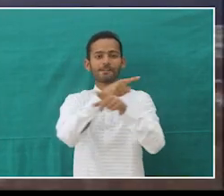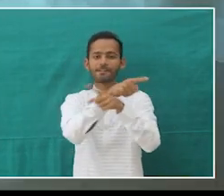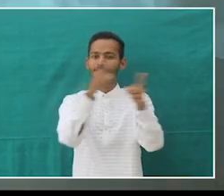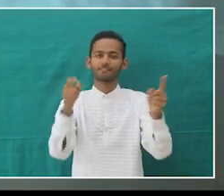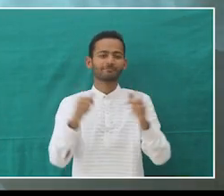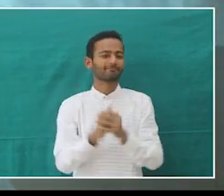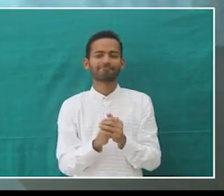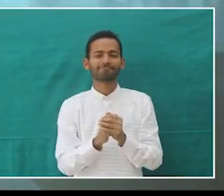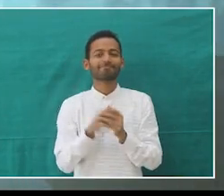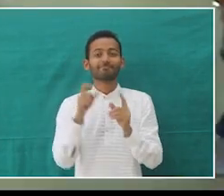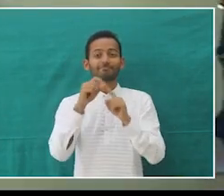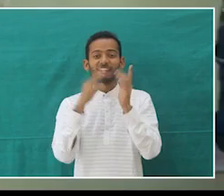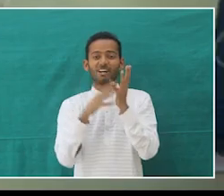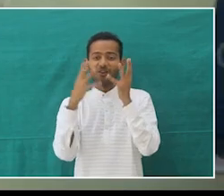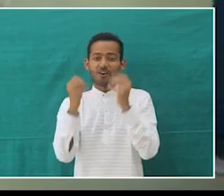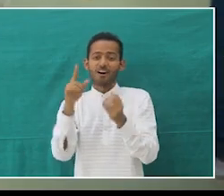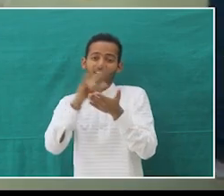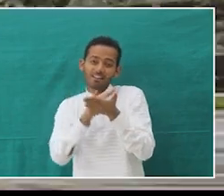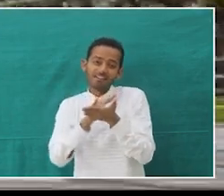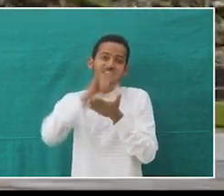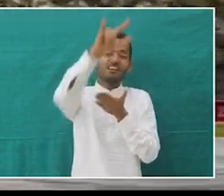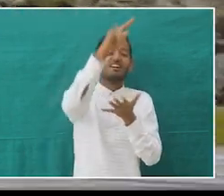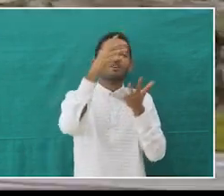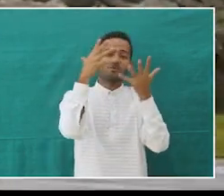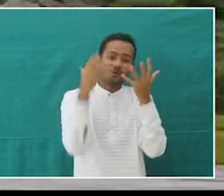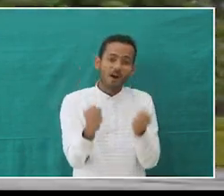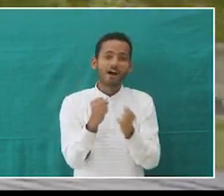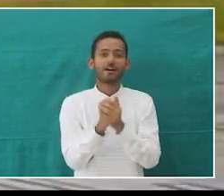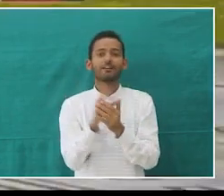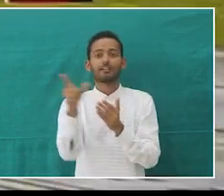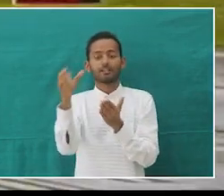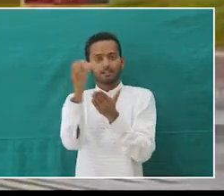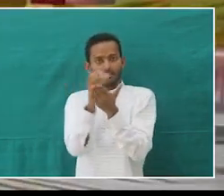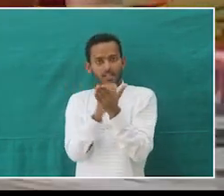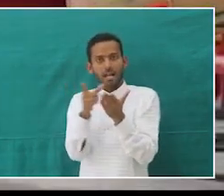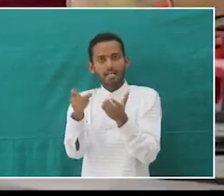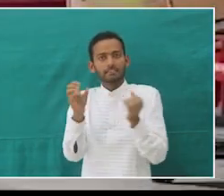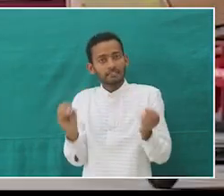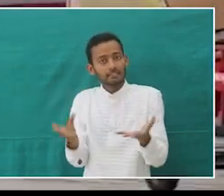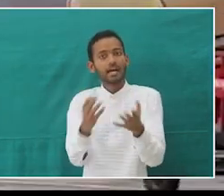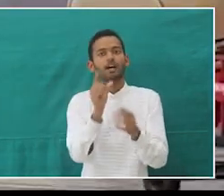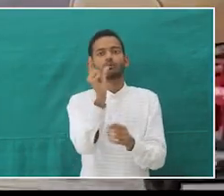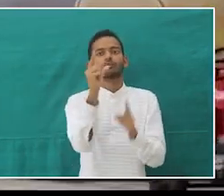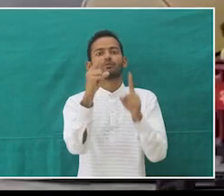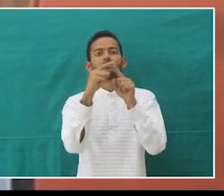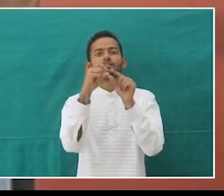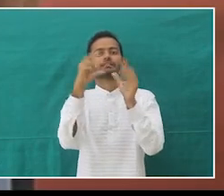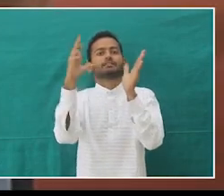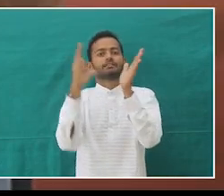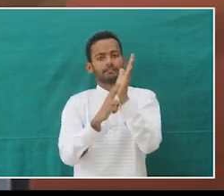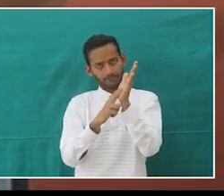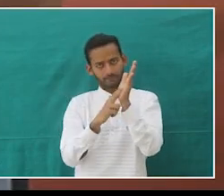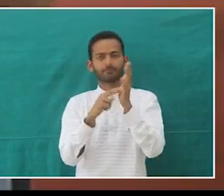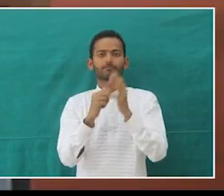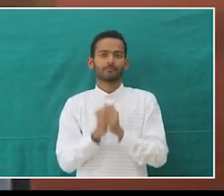की हवाई चप्पल पहने वाला भी हवाई यात्रा कर सके इसके लिए मोदी जी ने उड़ान